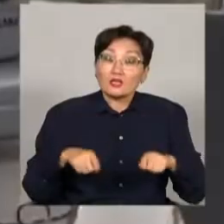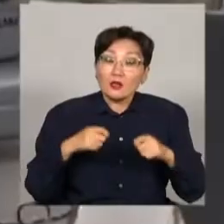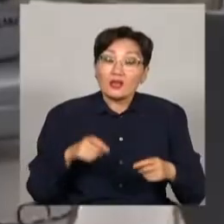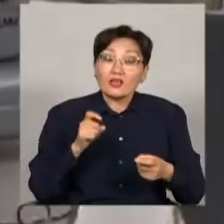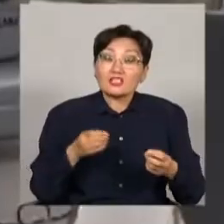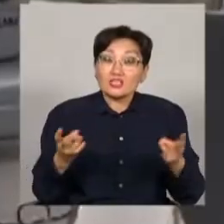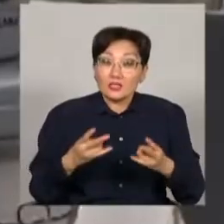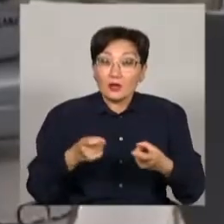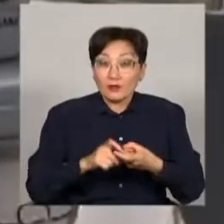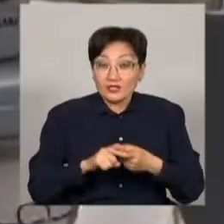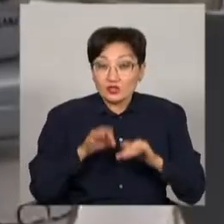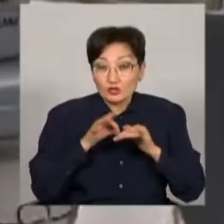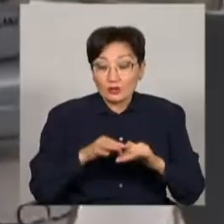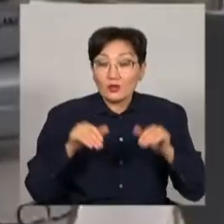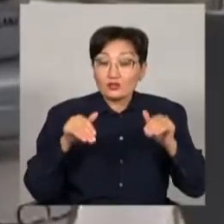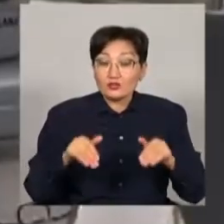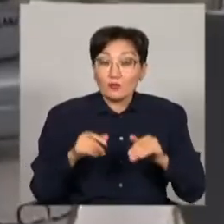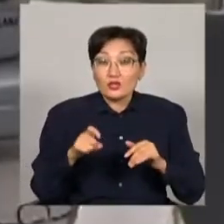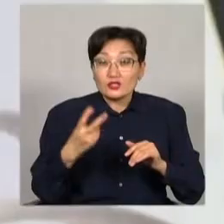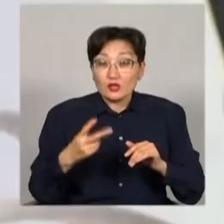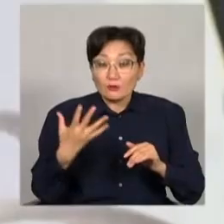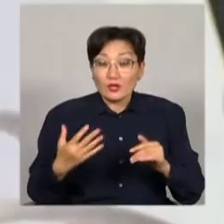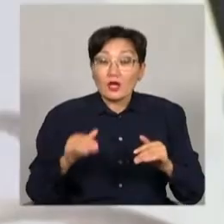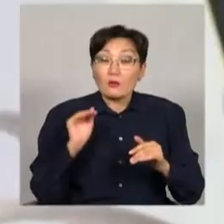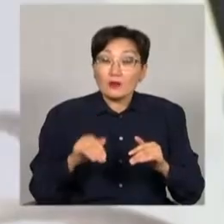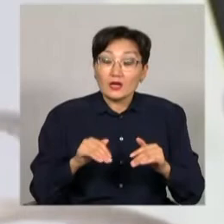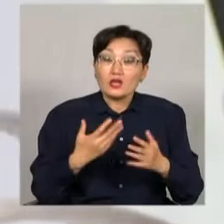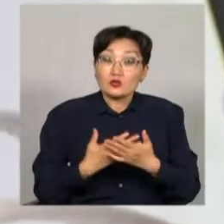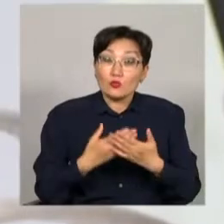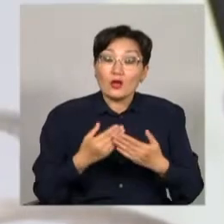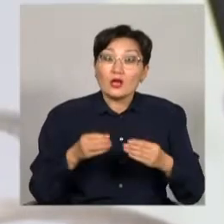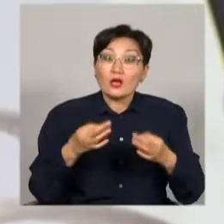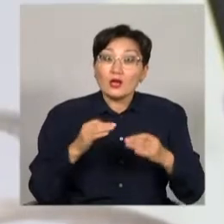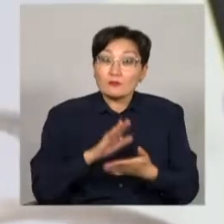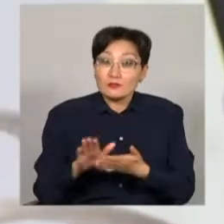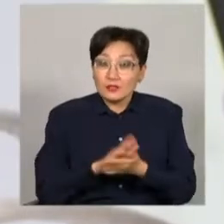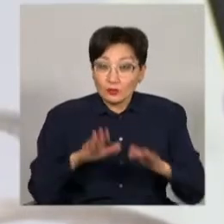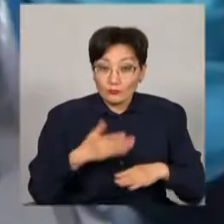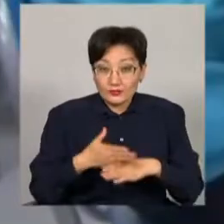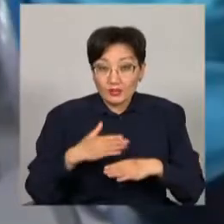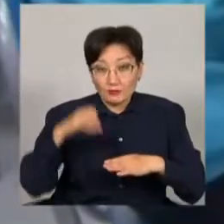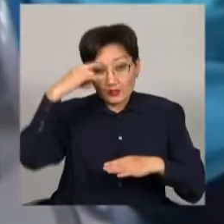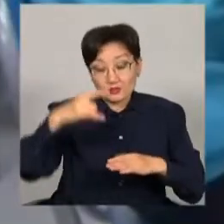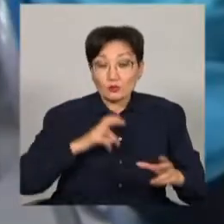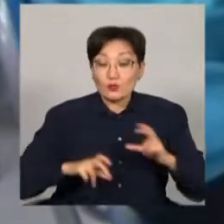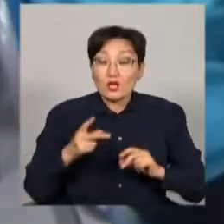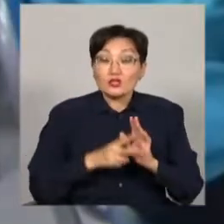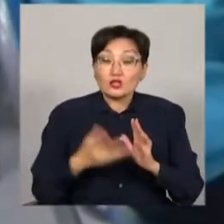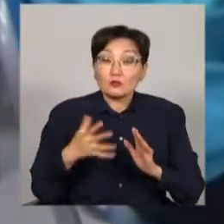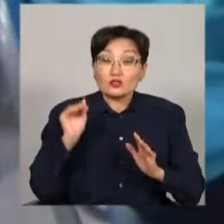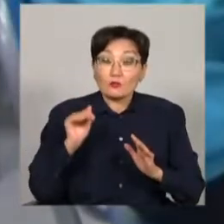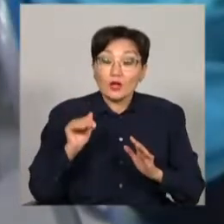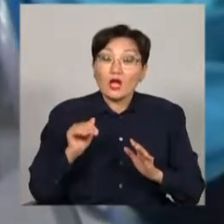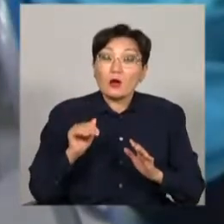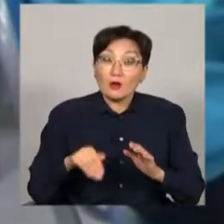байланысты жүреді. Биыл еліміздің колледждерінде 125 мыңға жуық грант бөлінді, ал қазақстандық жоғары оқу орындарында 73 мың түлек